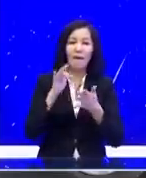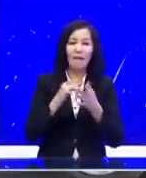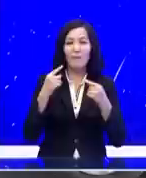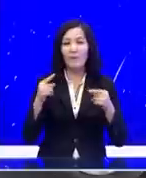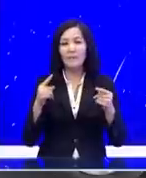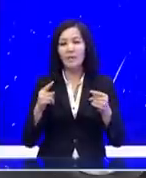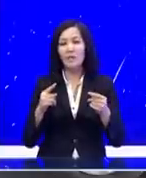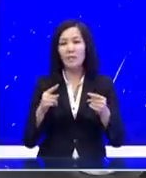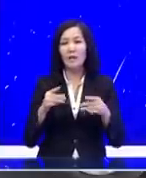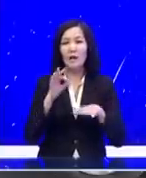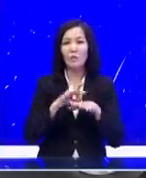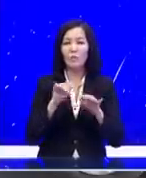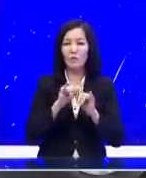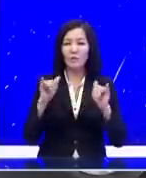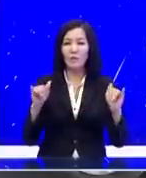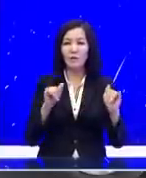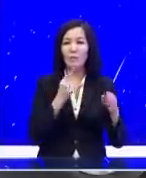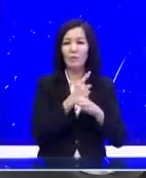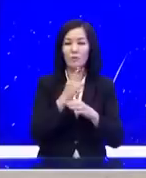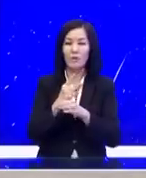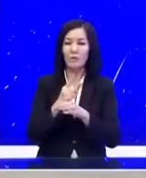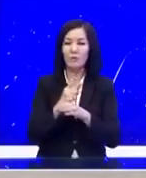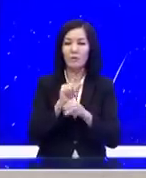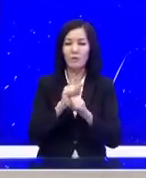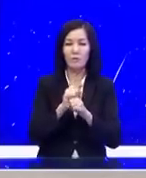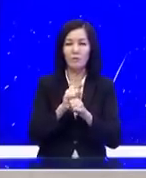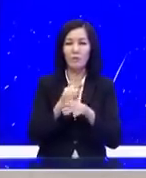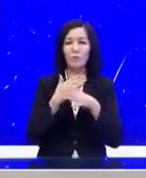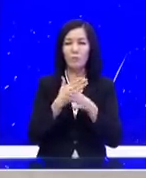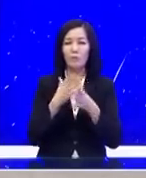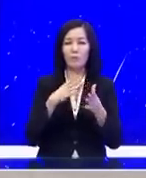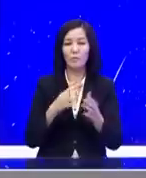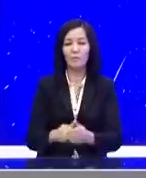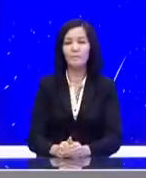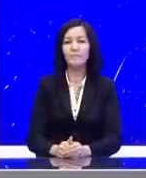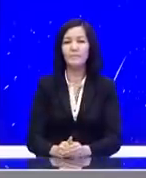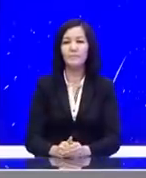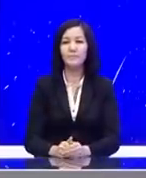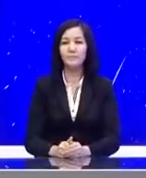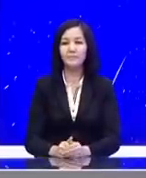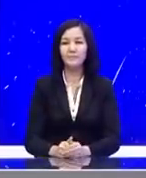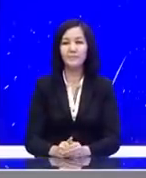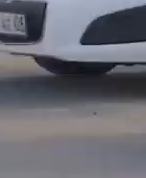басқа жерлерге осы вирустың таралмауына үлкен бір жұмыс атқарып отыр. Рахат Рахымжанов, Әсет Дүйсенбек, Жетісу арнасы.